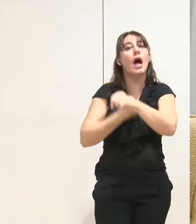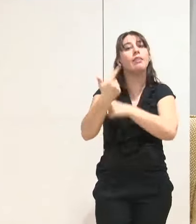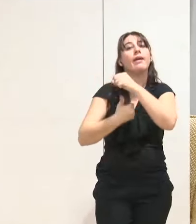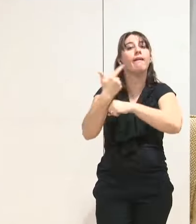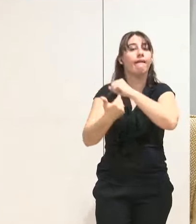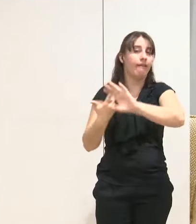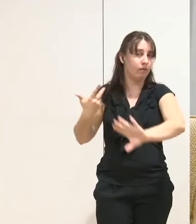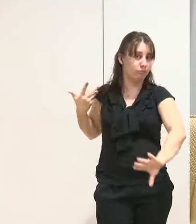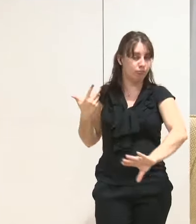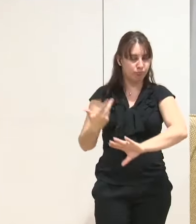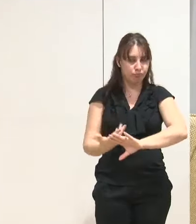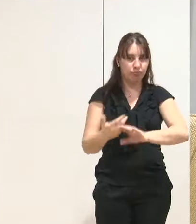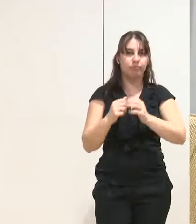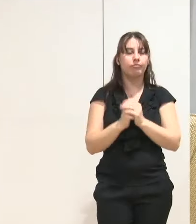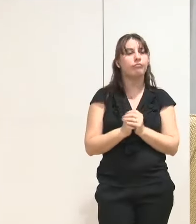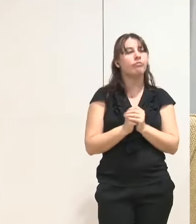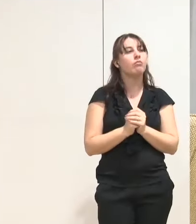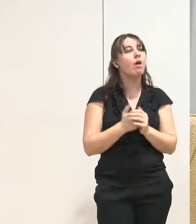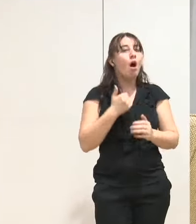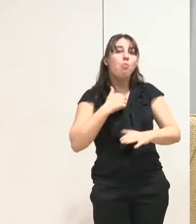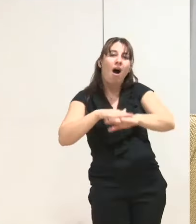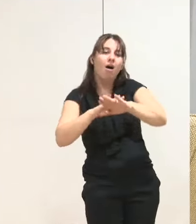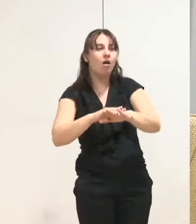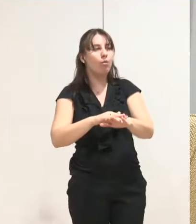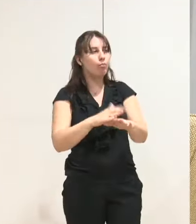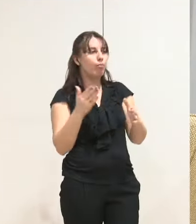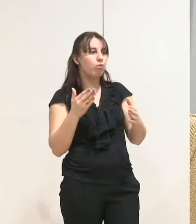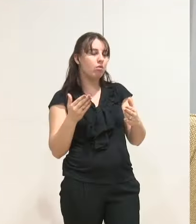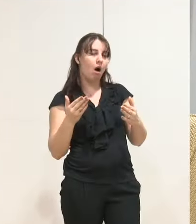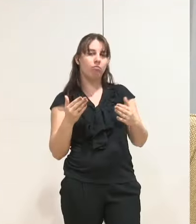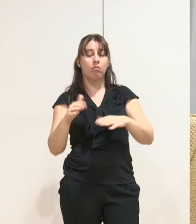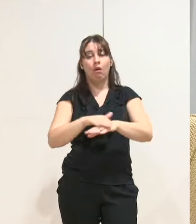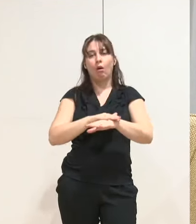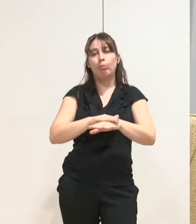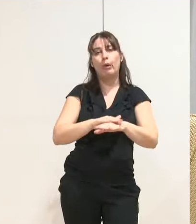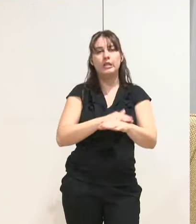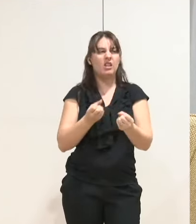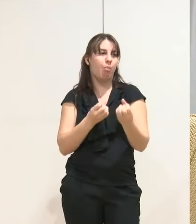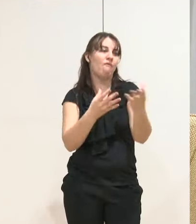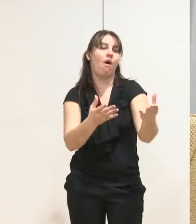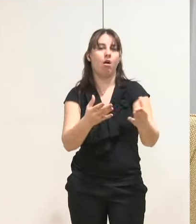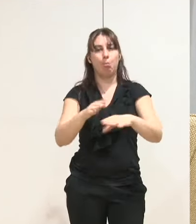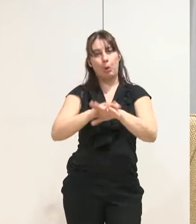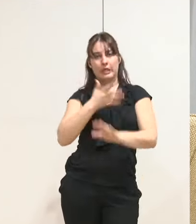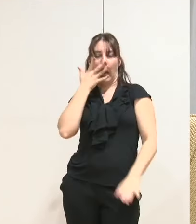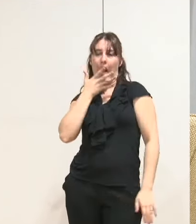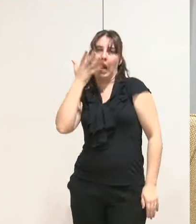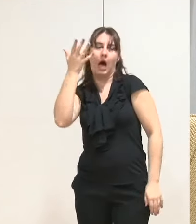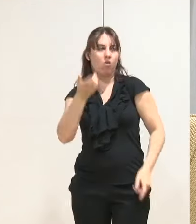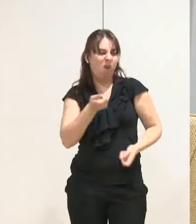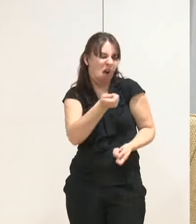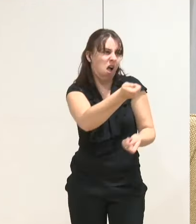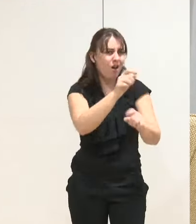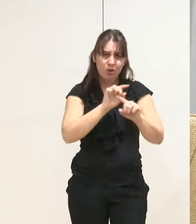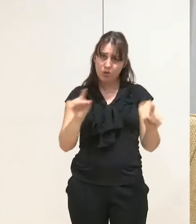discours là je vous le tiens pas pour vous embêter pour faire de la politique politicienne je vous